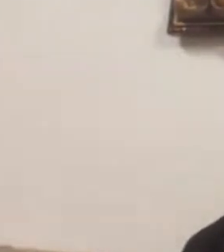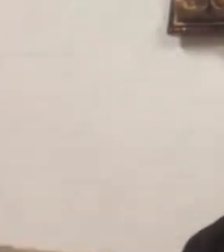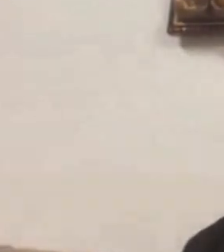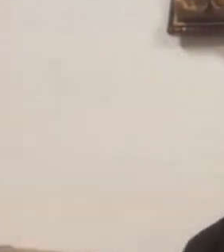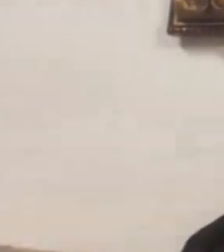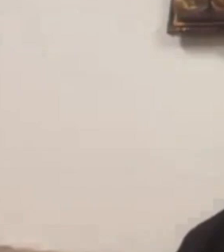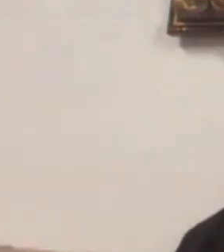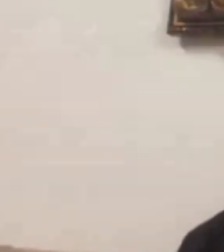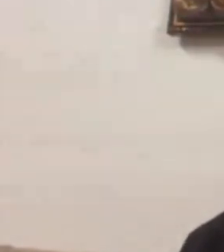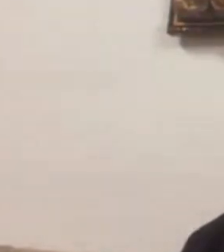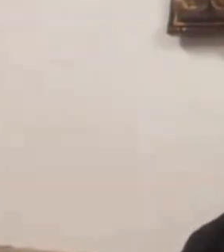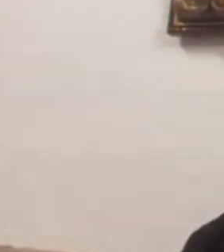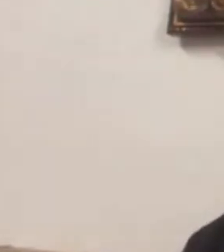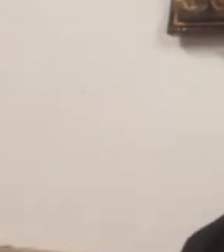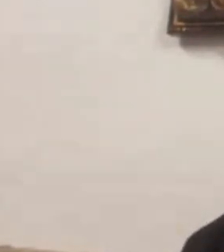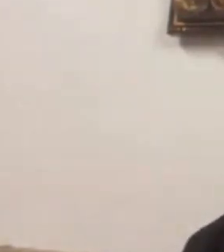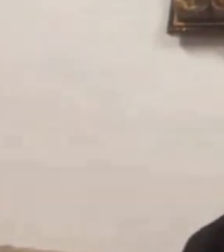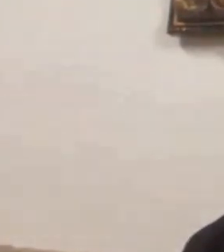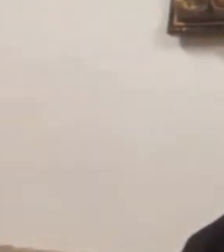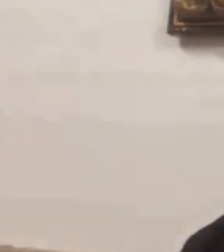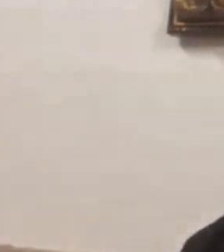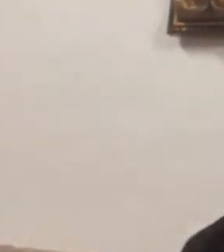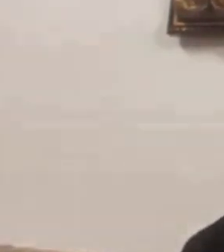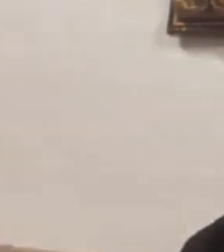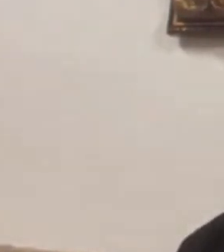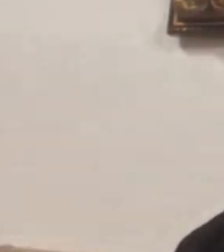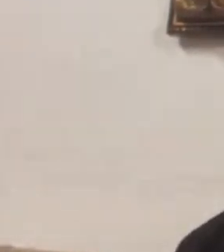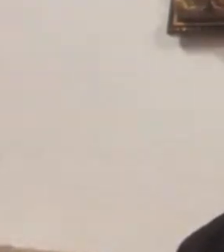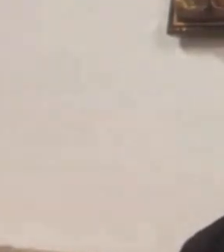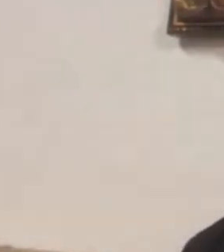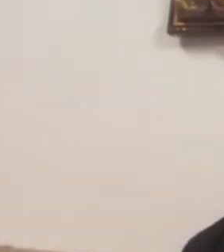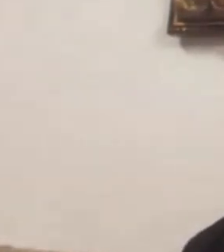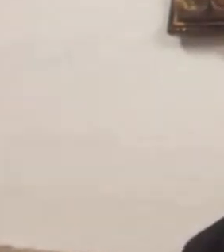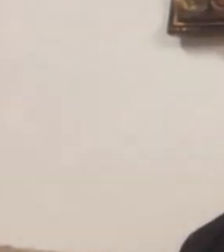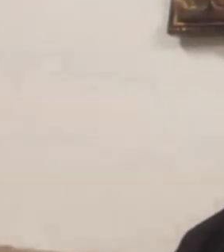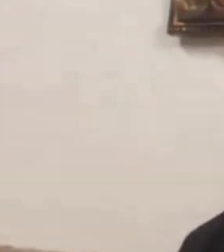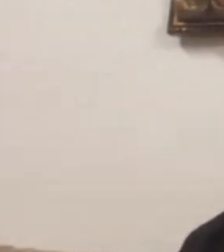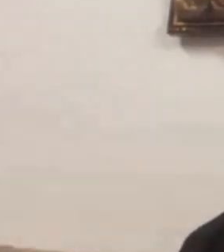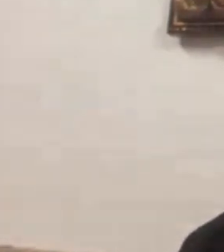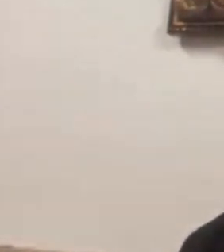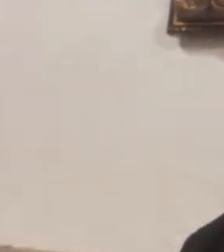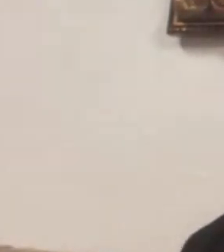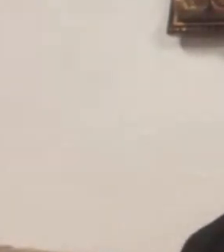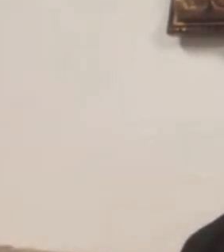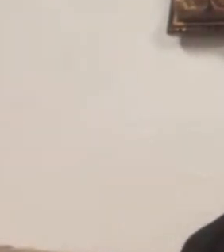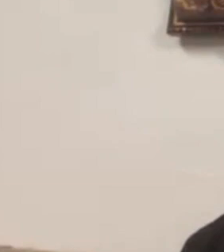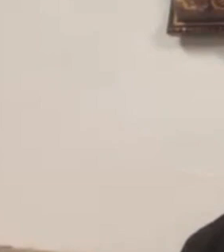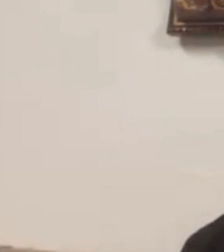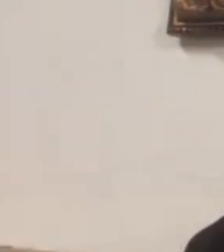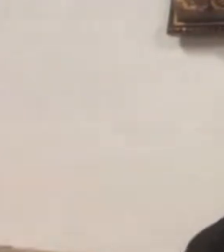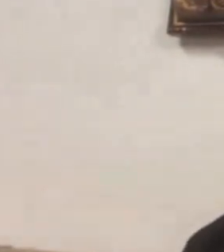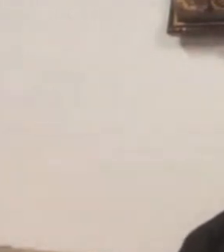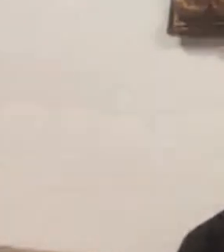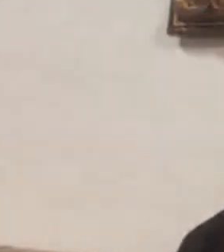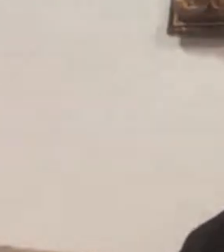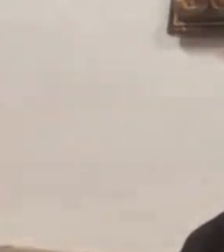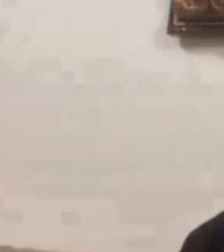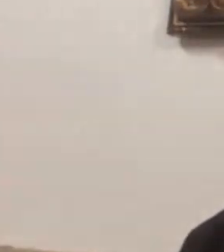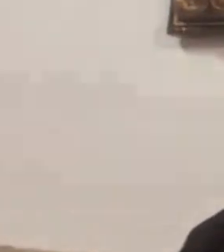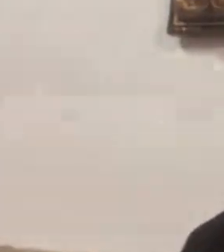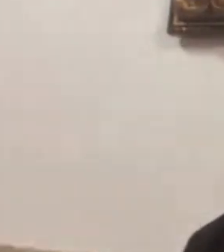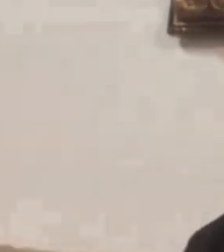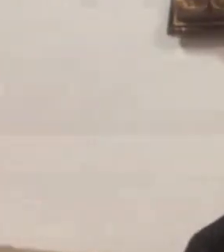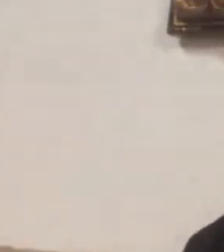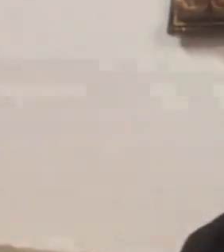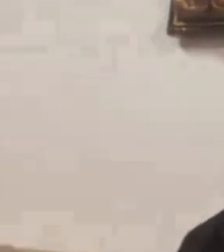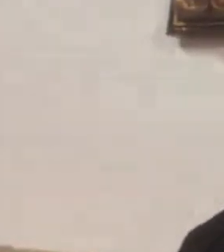أب وابن. إضافة لهذا أكثرهم من هم عاشوا عندي في بيتي الخاص، يعني زوجتي هي أم إلهم